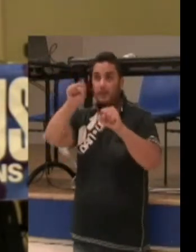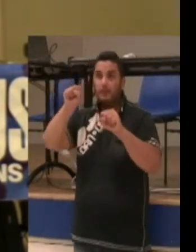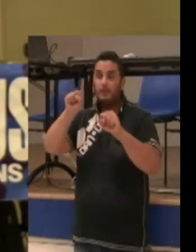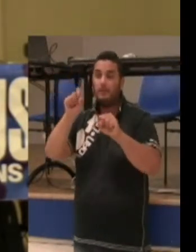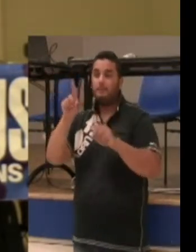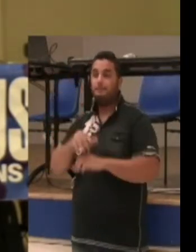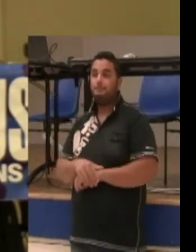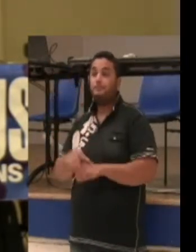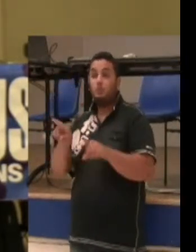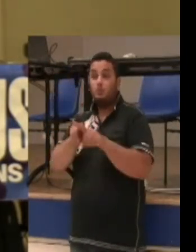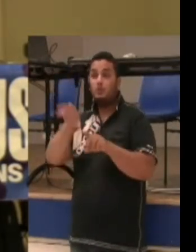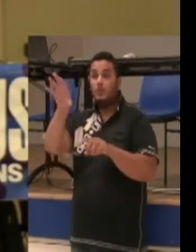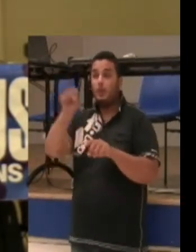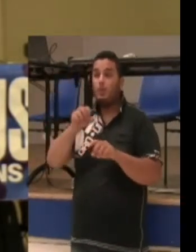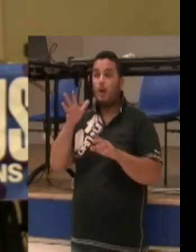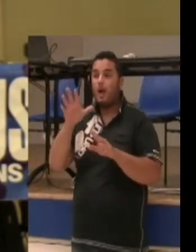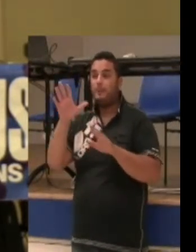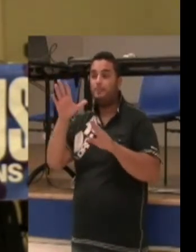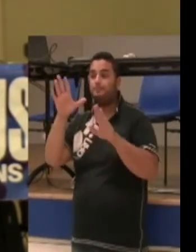mosquée sacrée.